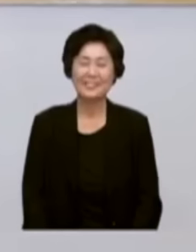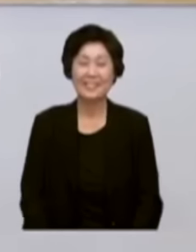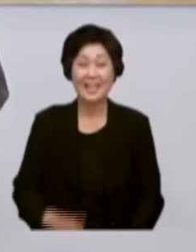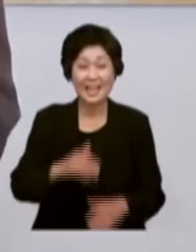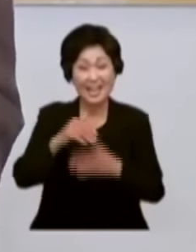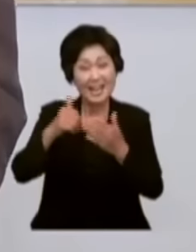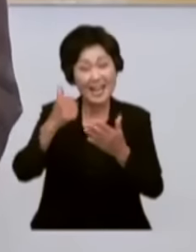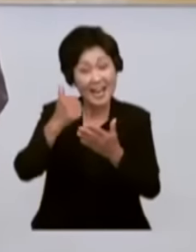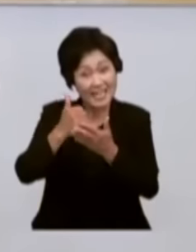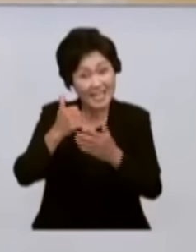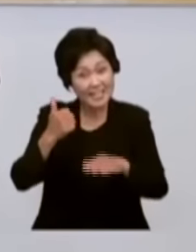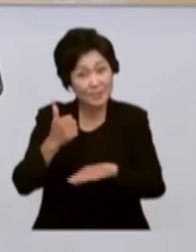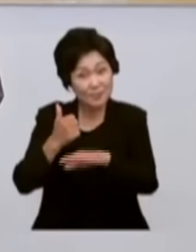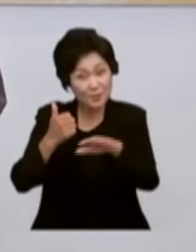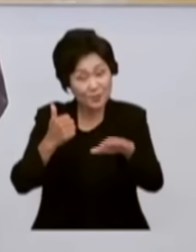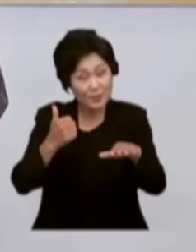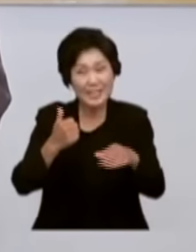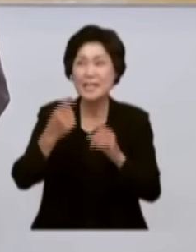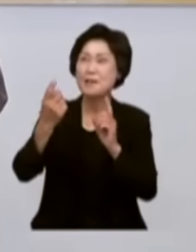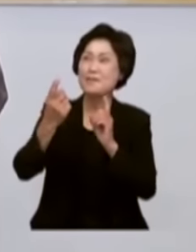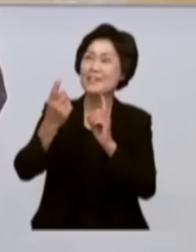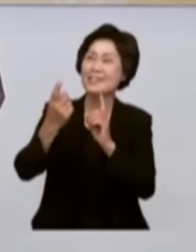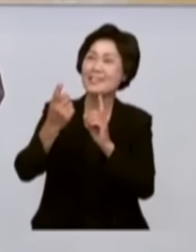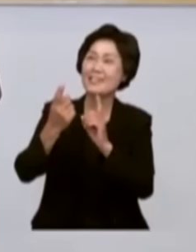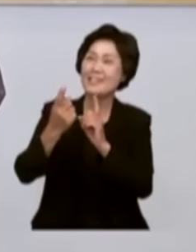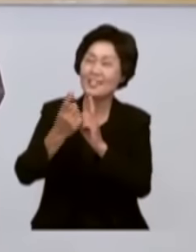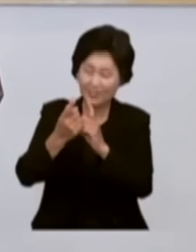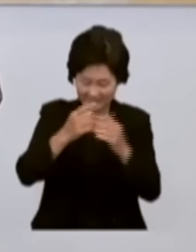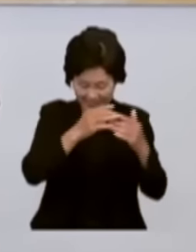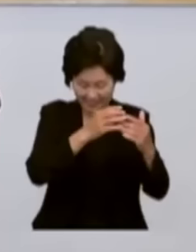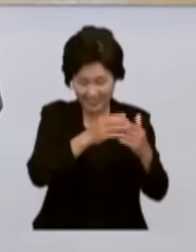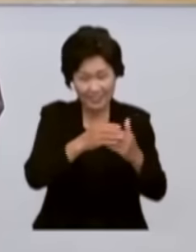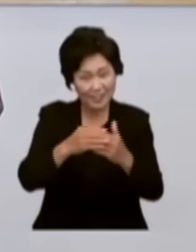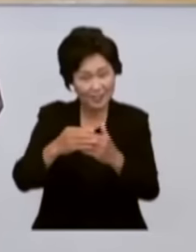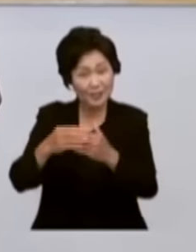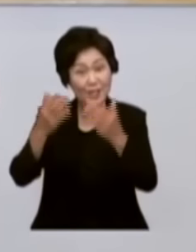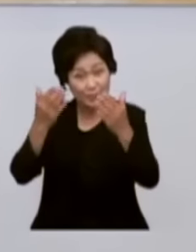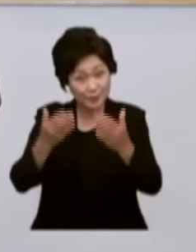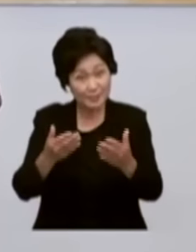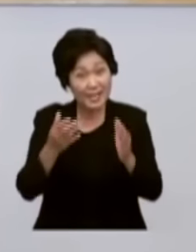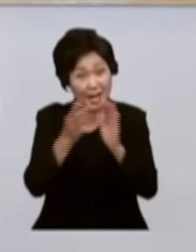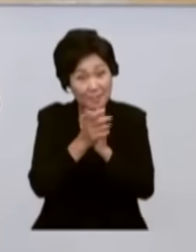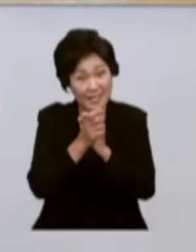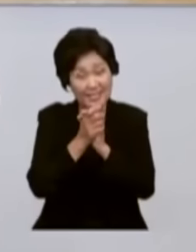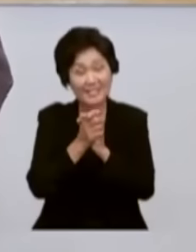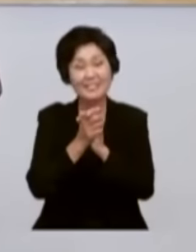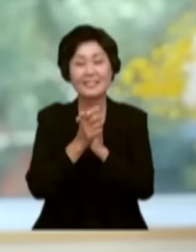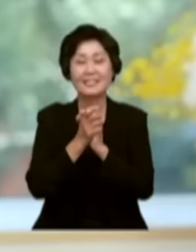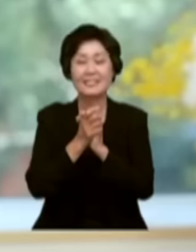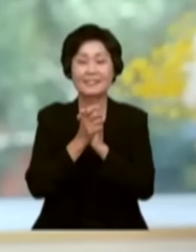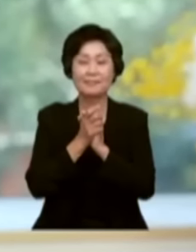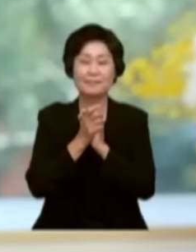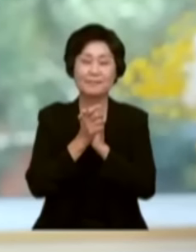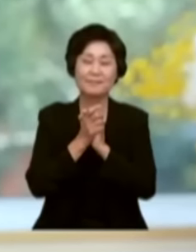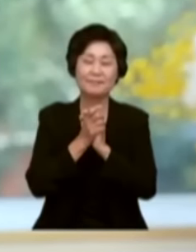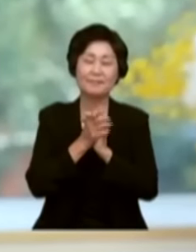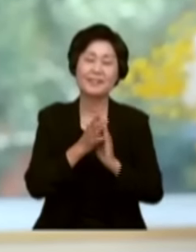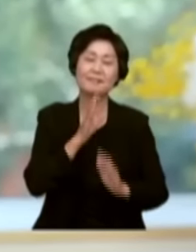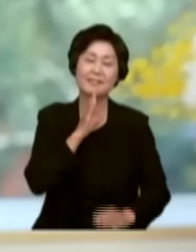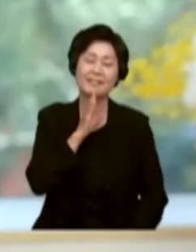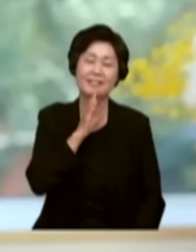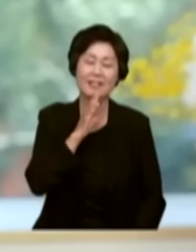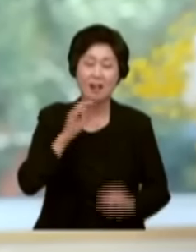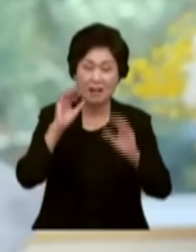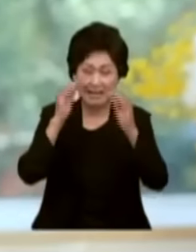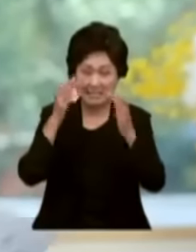하나님이 우리를 만나 주시고 인도해 주십니다. 아멘. 네. 아멘. 네. 네. 근데요, 우리는 이제 어렸을 때부터